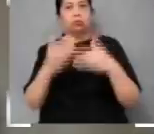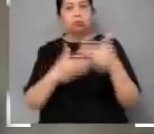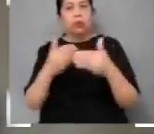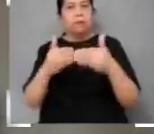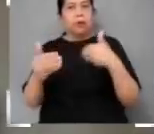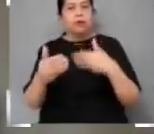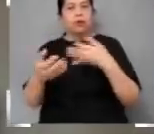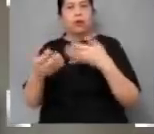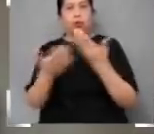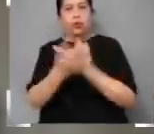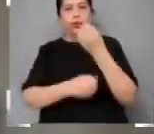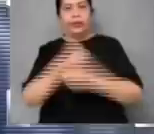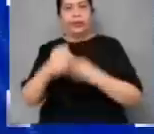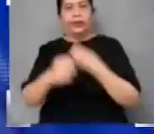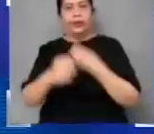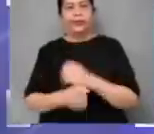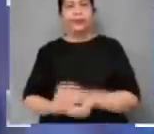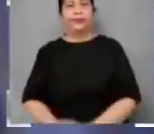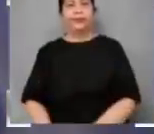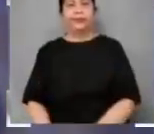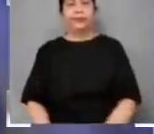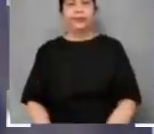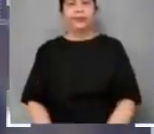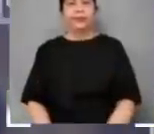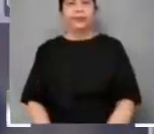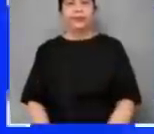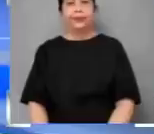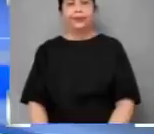taon. Ako si John Consulta, ang inyong saksi.